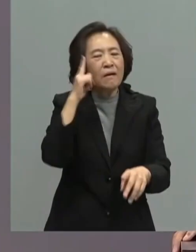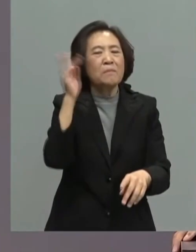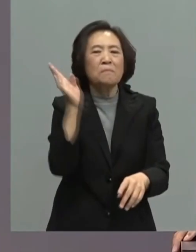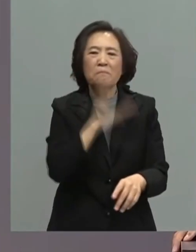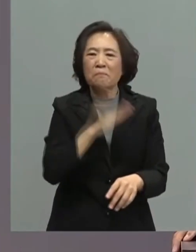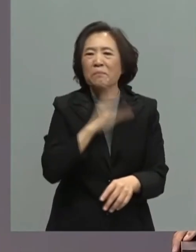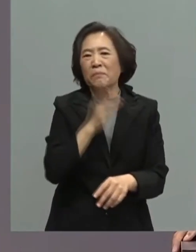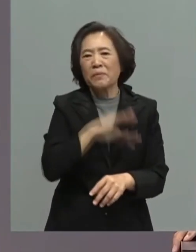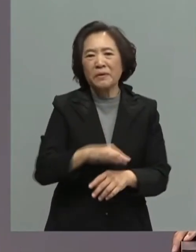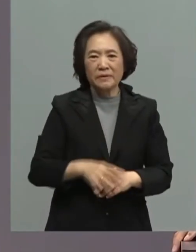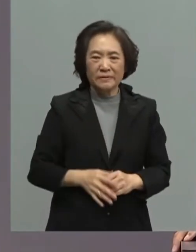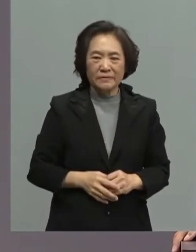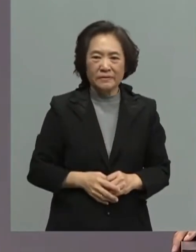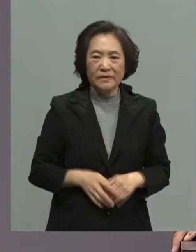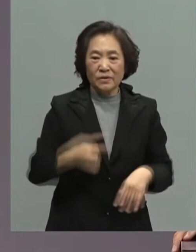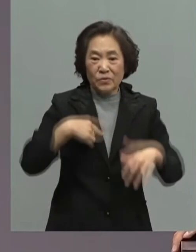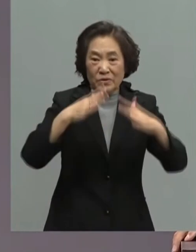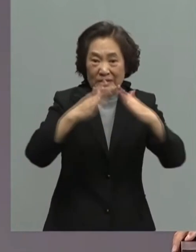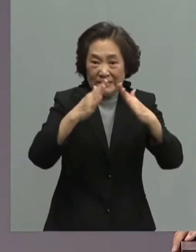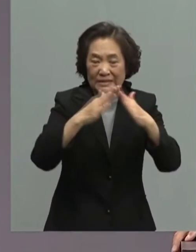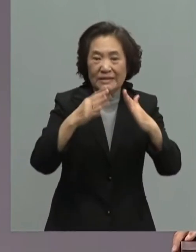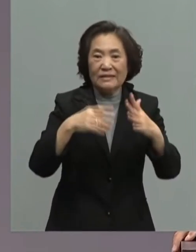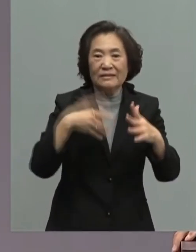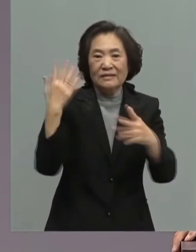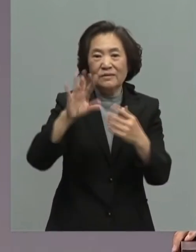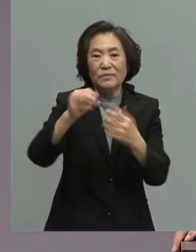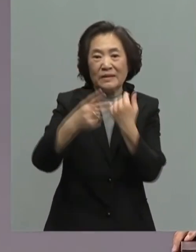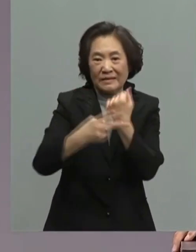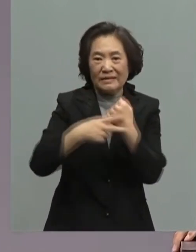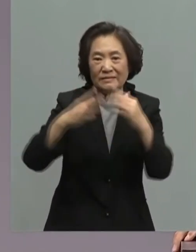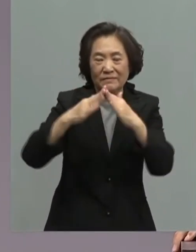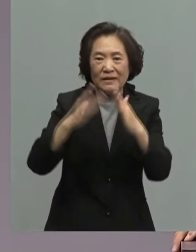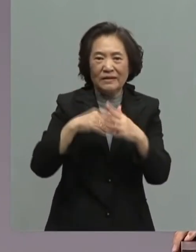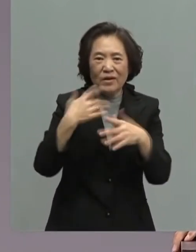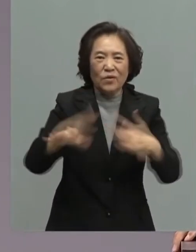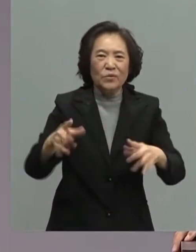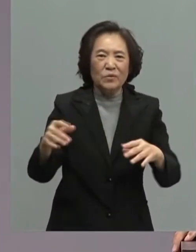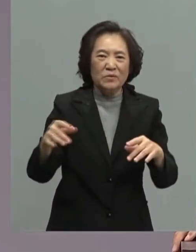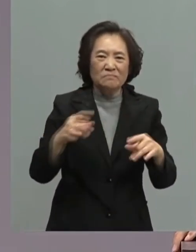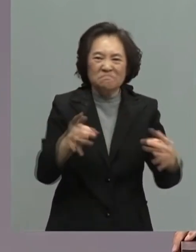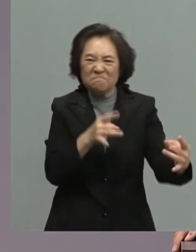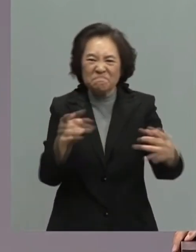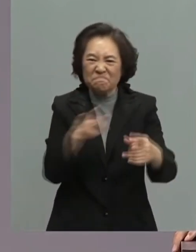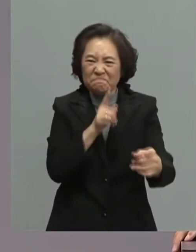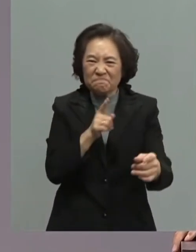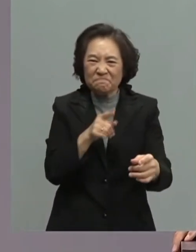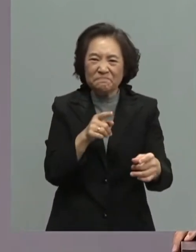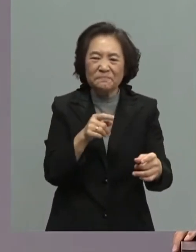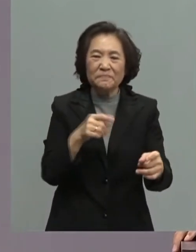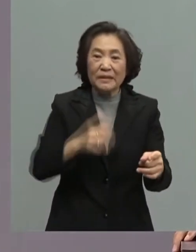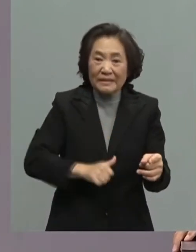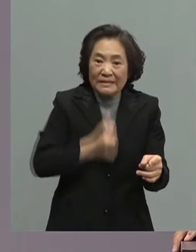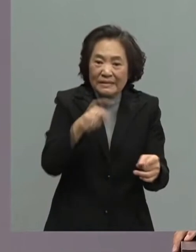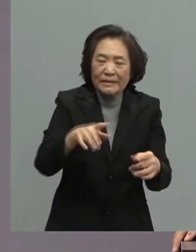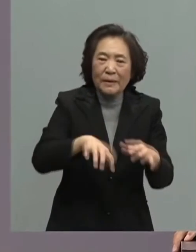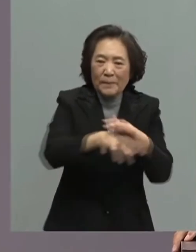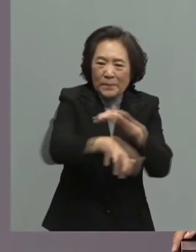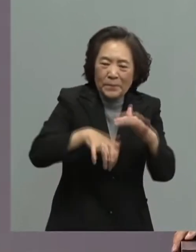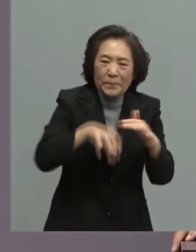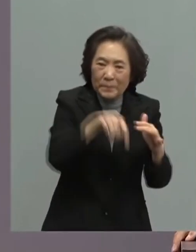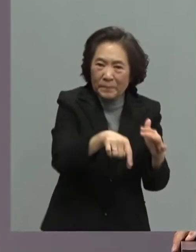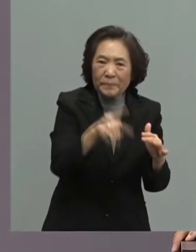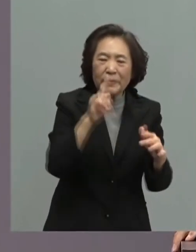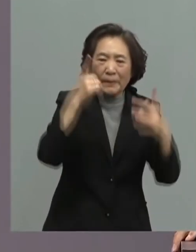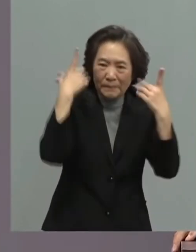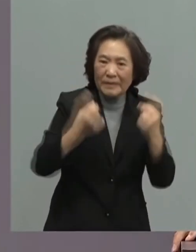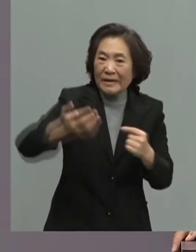最近我家的老房子受到蓝白攻击，也引起社会的关注。其实矿区的房子牵涉到台